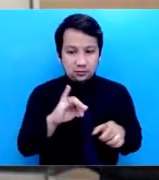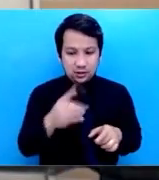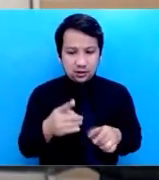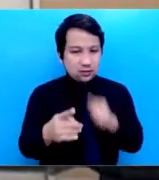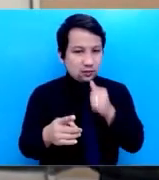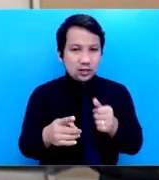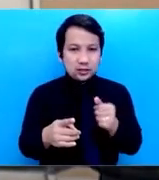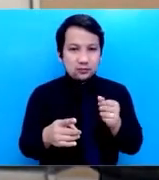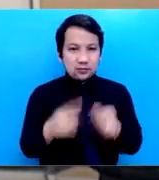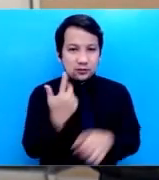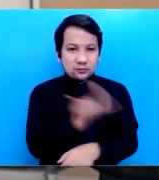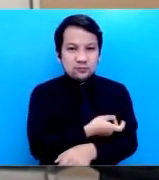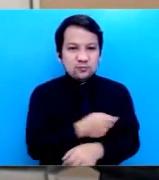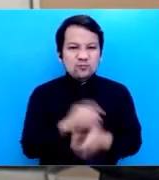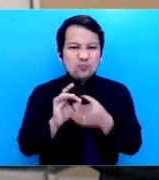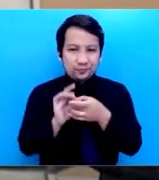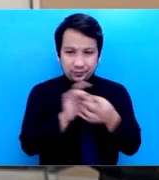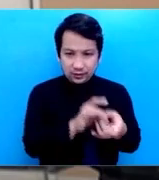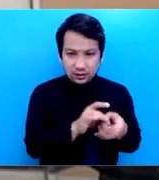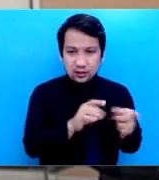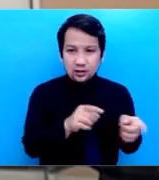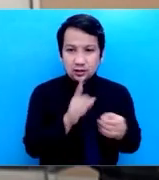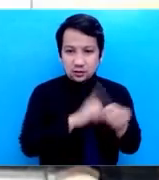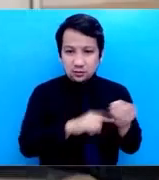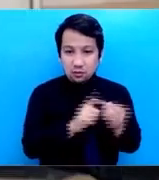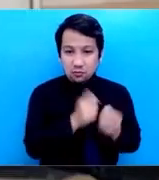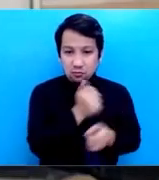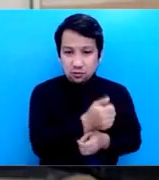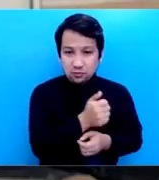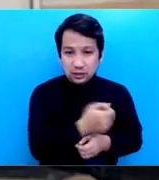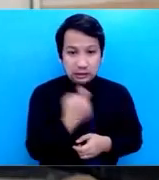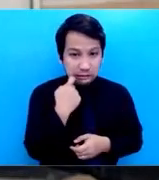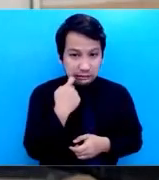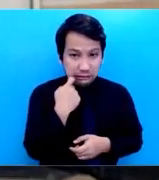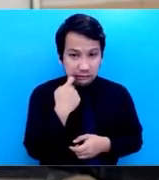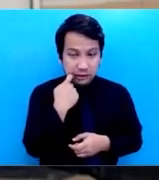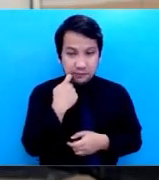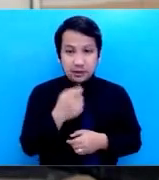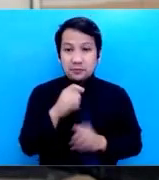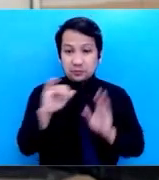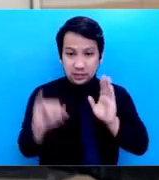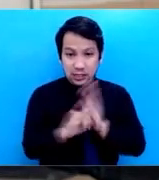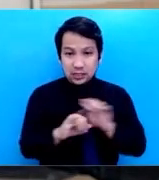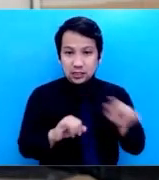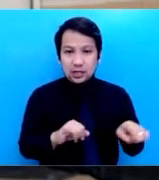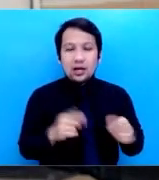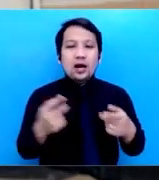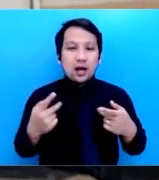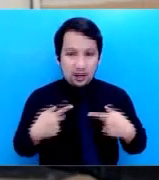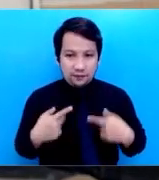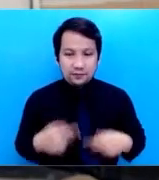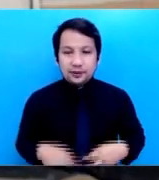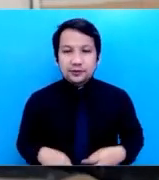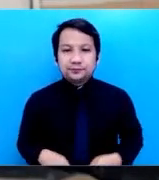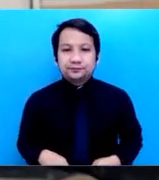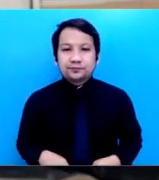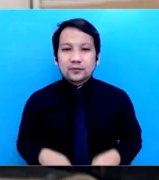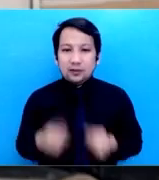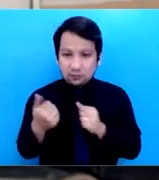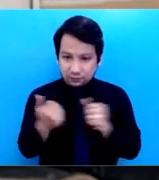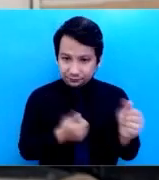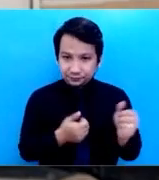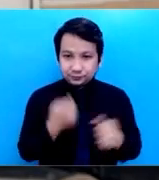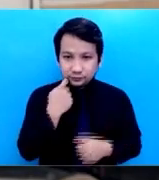natin, mayroong connections dito sa nahuli natin kanina. So yun yung na-identify na. So nagkaroon kami ng follow-up kanina